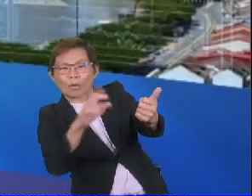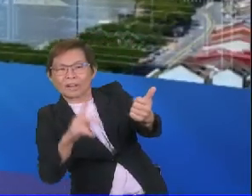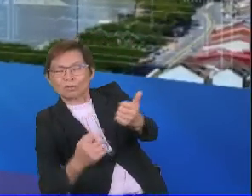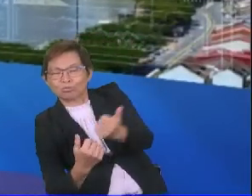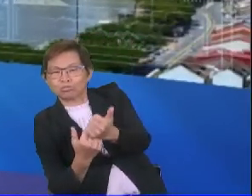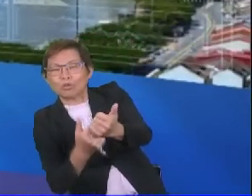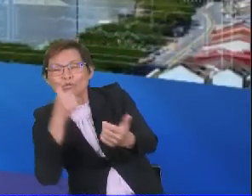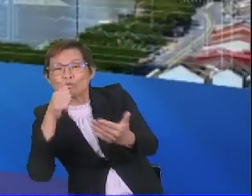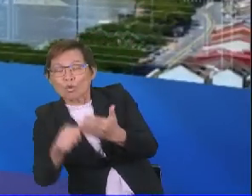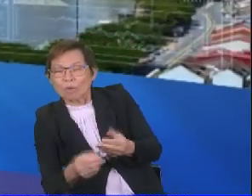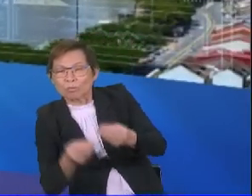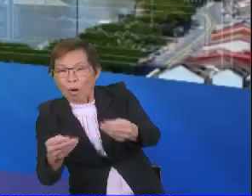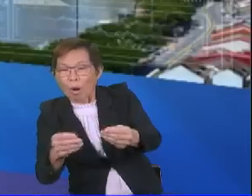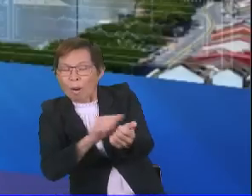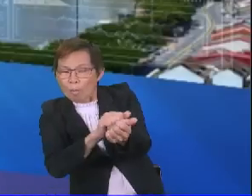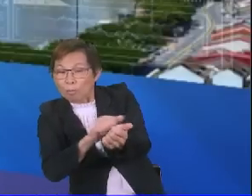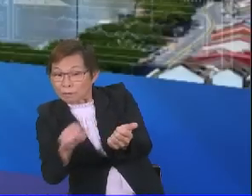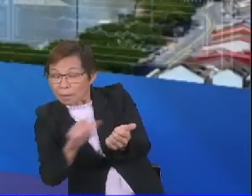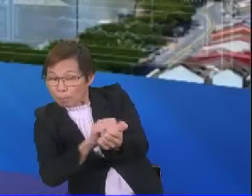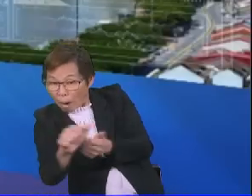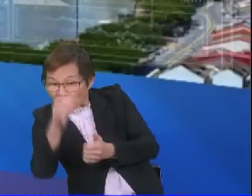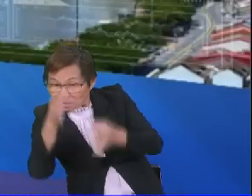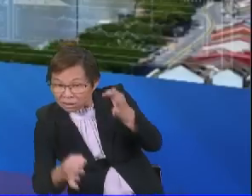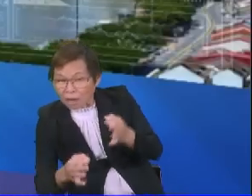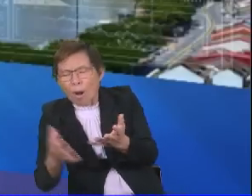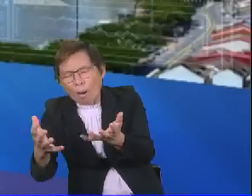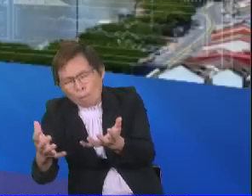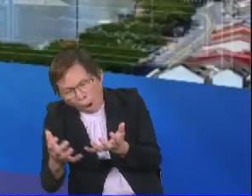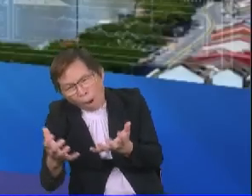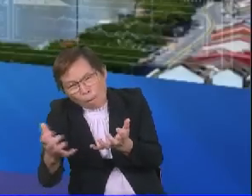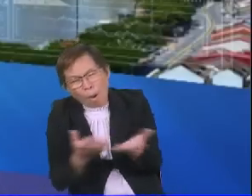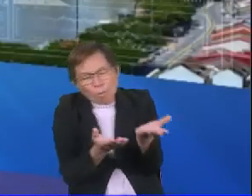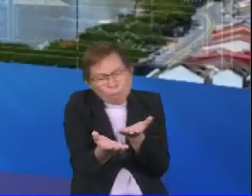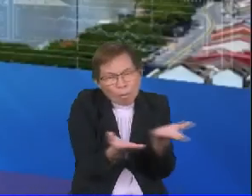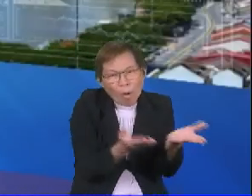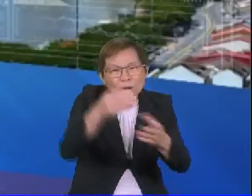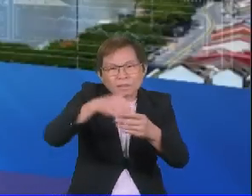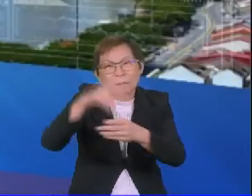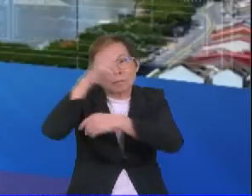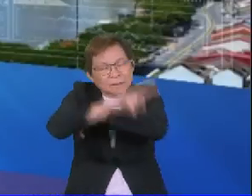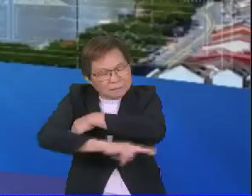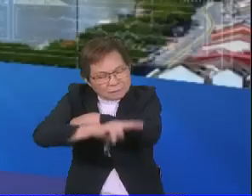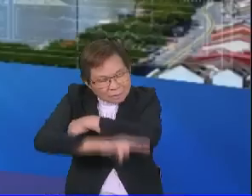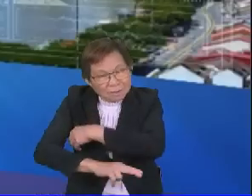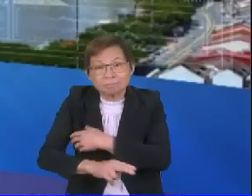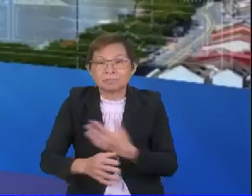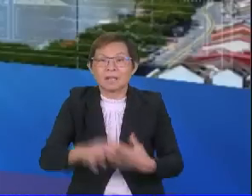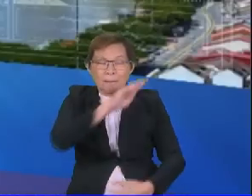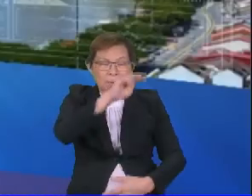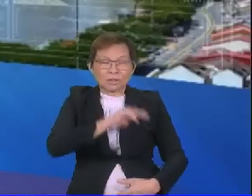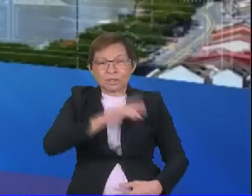upaya oke you yang berkelayakan sekiranya mereka berhasrat untuk beriman dalam kerajaan negeri karena itu